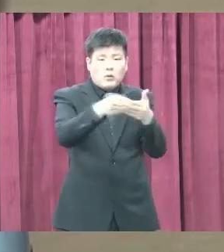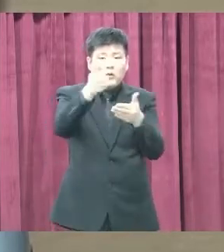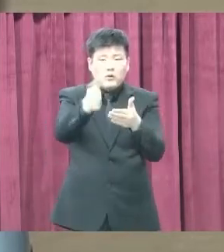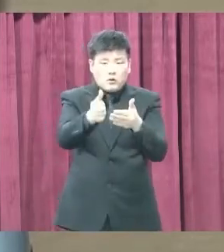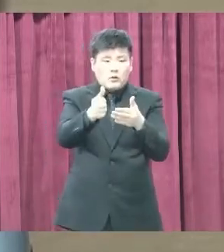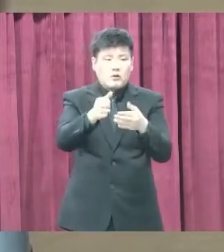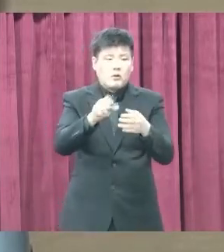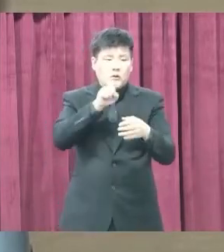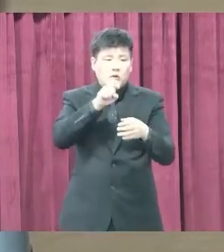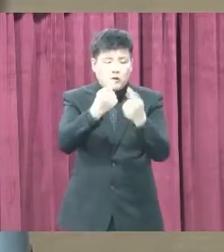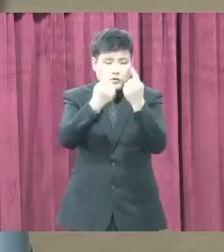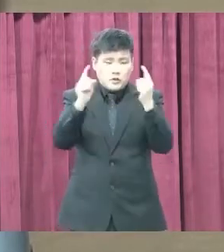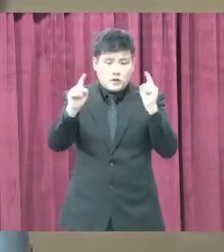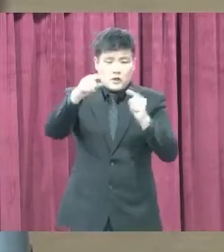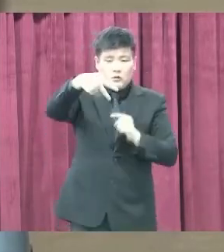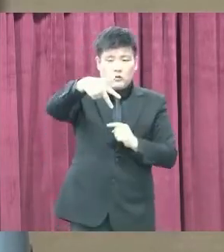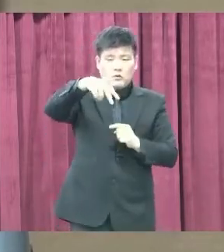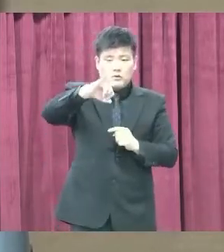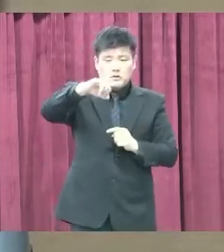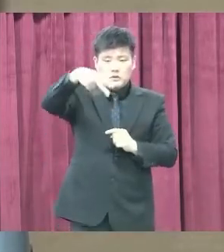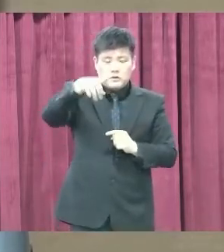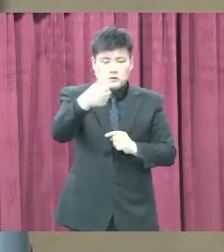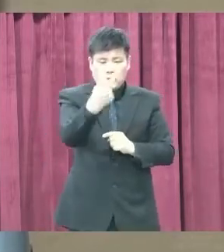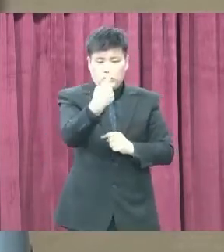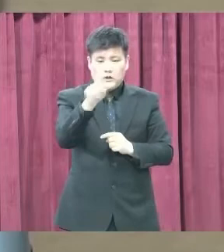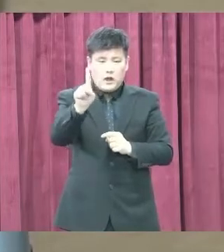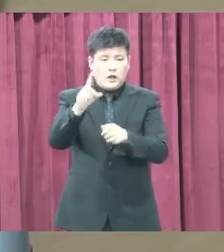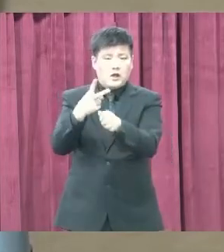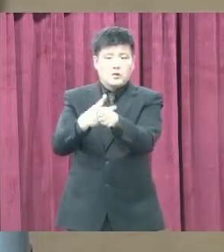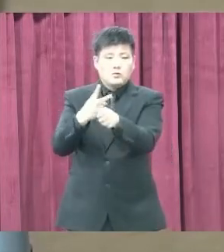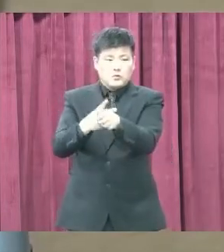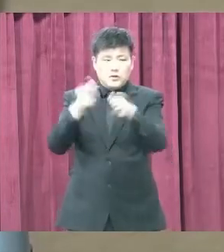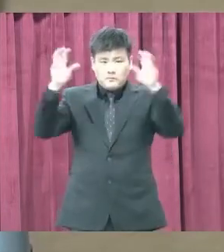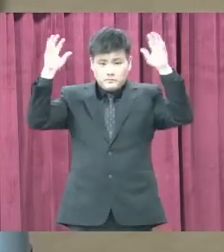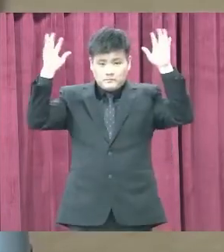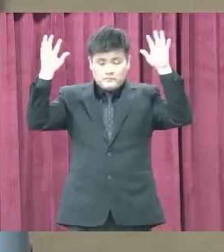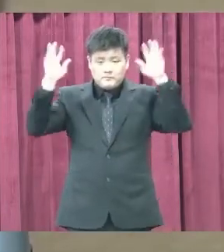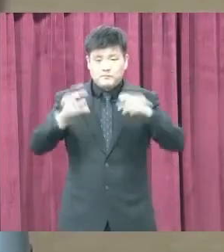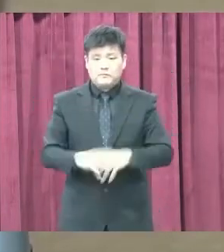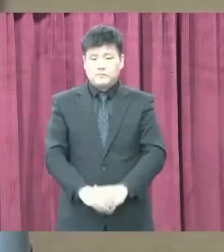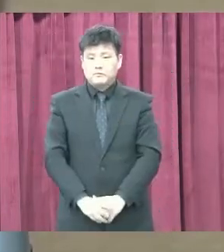지선하 교수님이십니다. 박수로 맞이하여 주시기 부탁드리겠습니다.